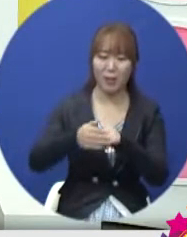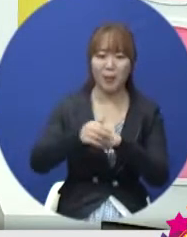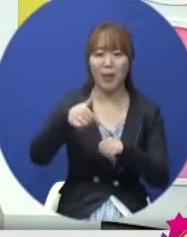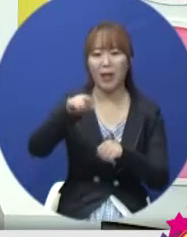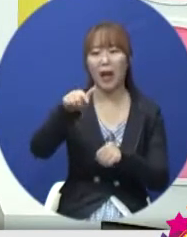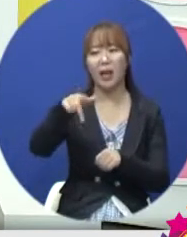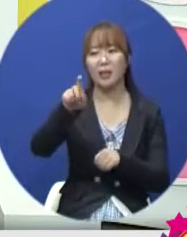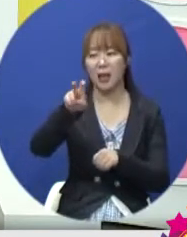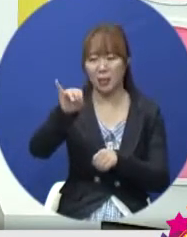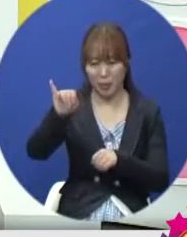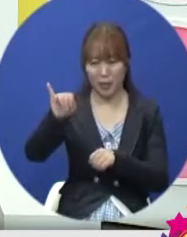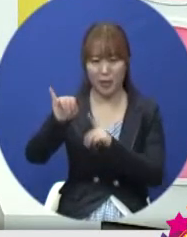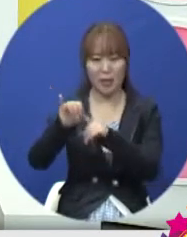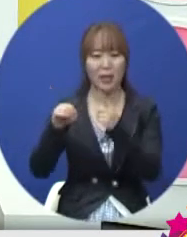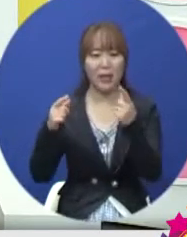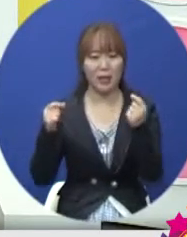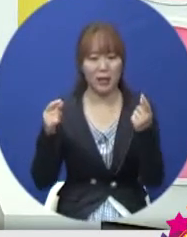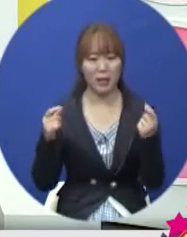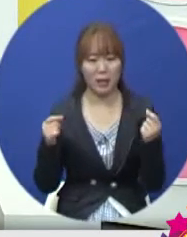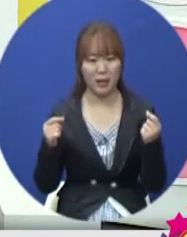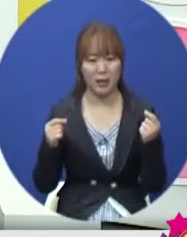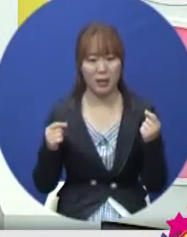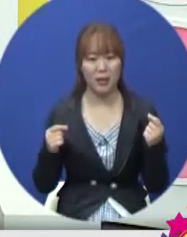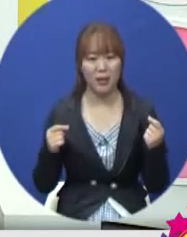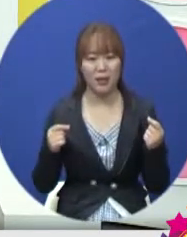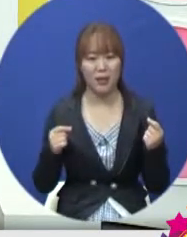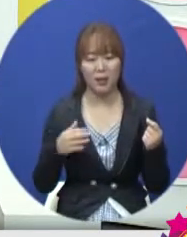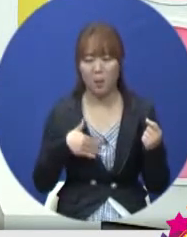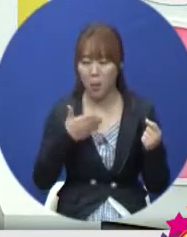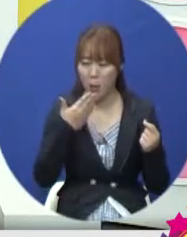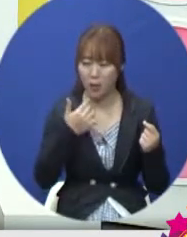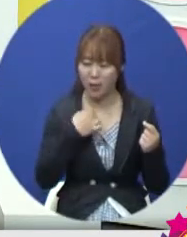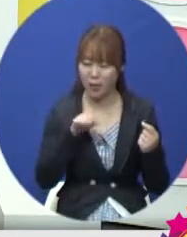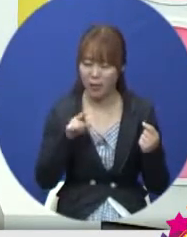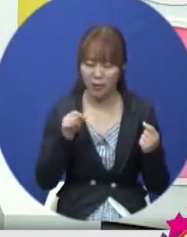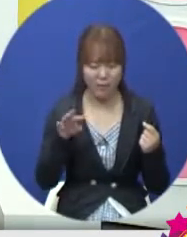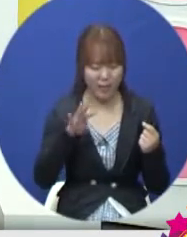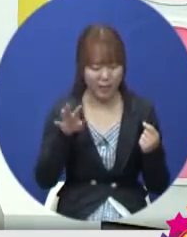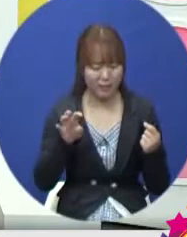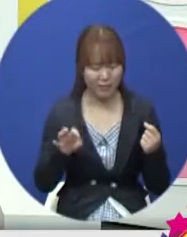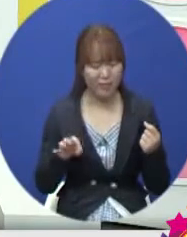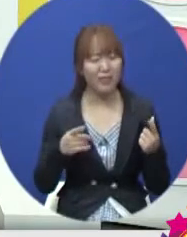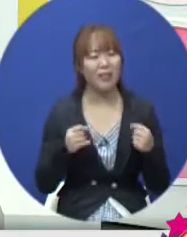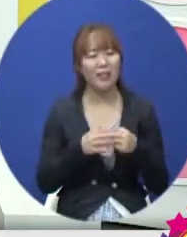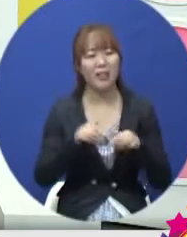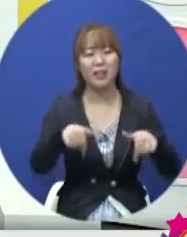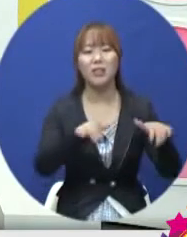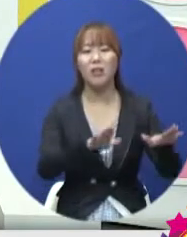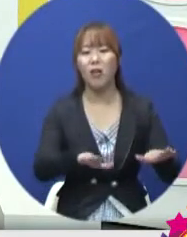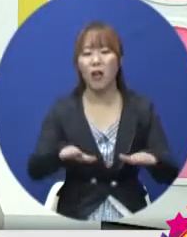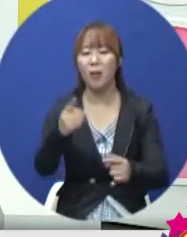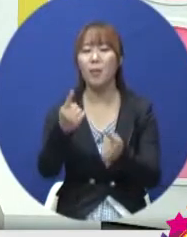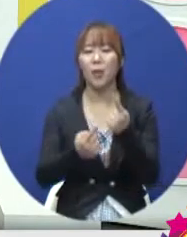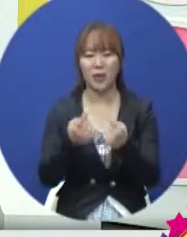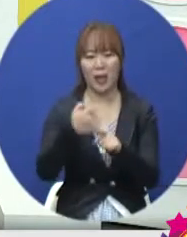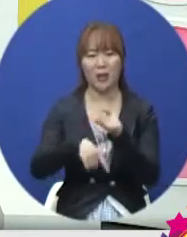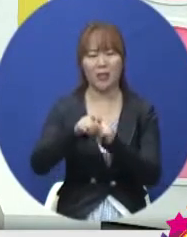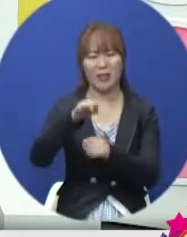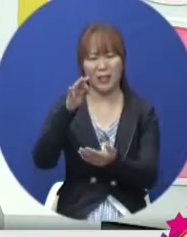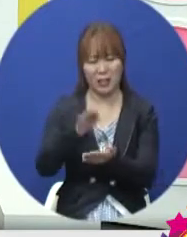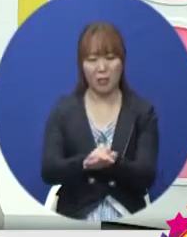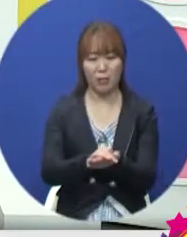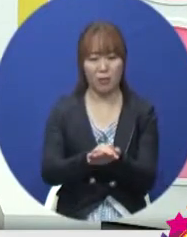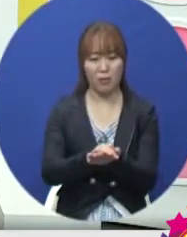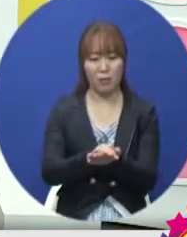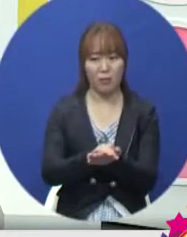종류 깊은 바다에 사는 게 많이 나기 때문에. 가자미였나? 네. 제가 먹은 게. 예, 아니야. 그 서해안 고기보다는 좀 싸잖아요.